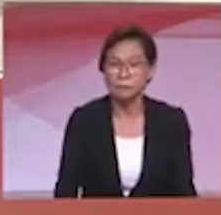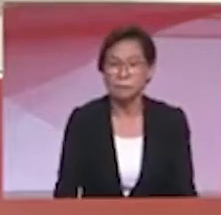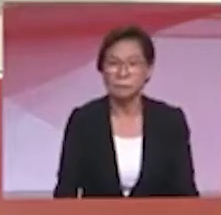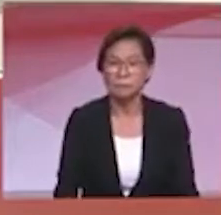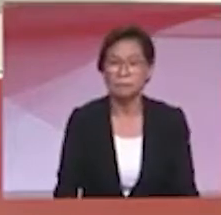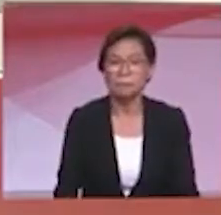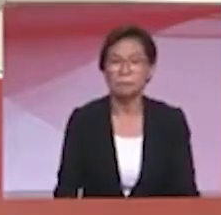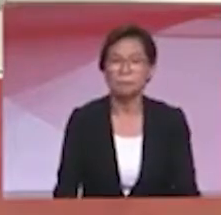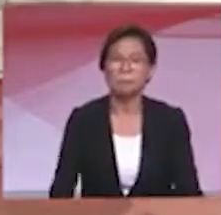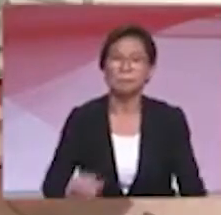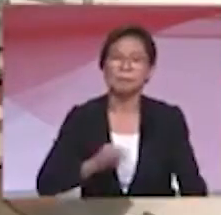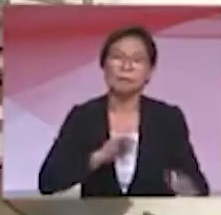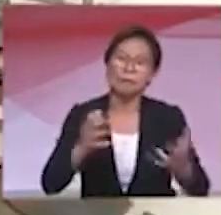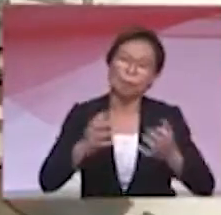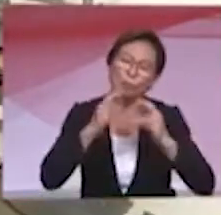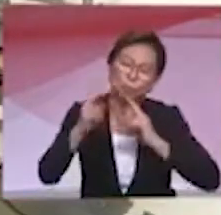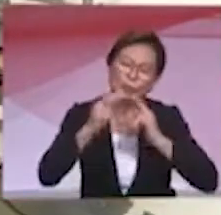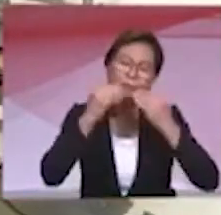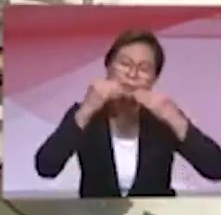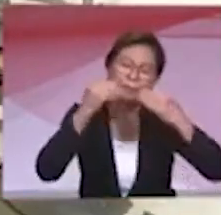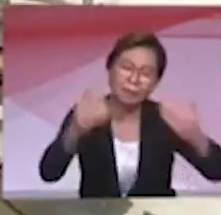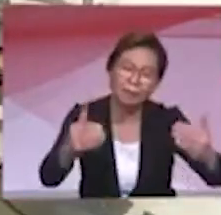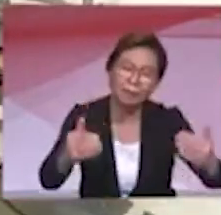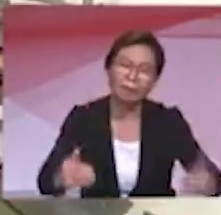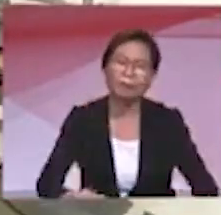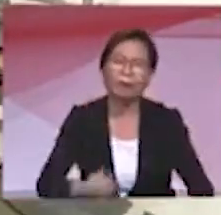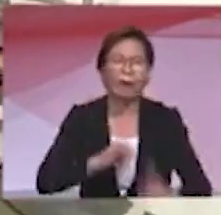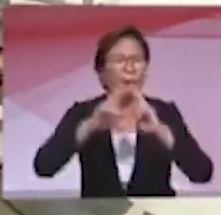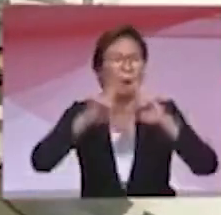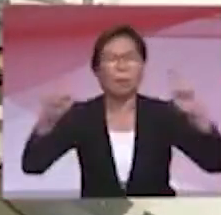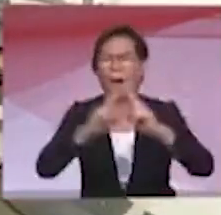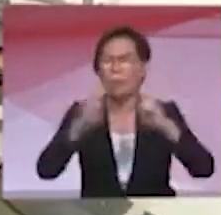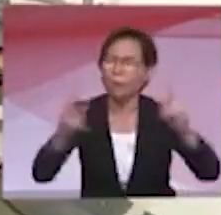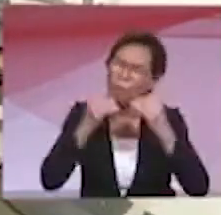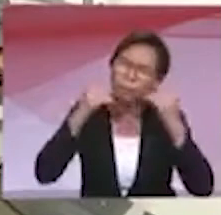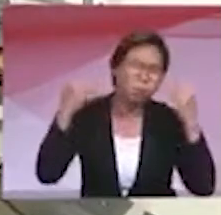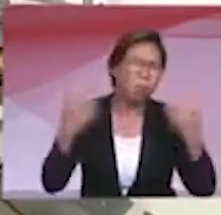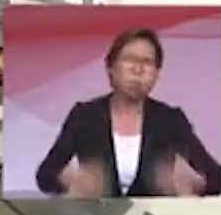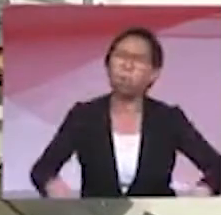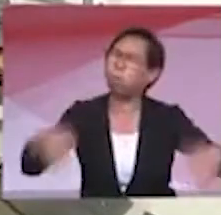saya nak ucapkan terima kasih. Ya, kita amat berterima kasih kepada